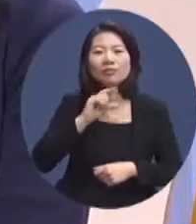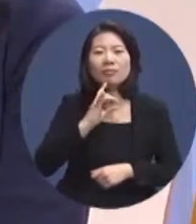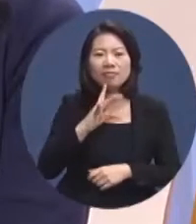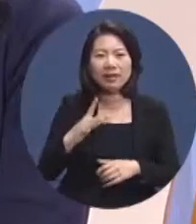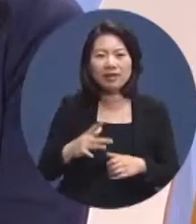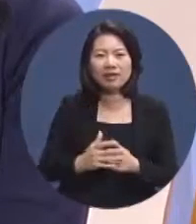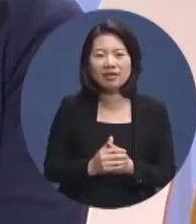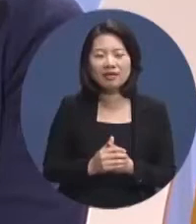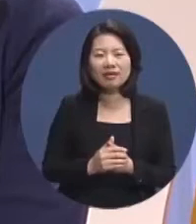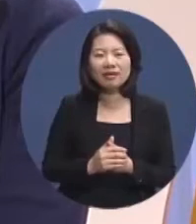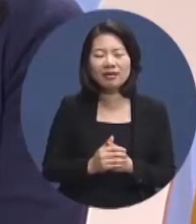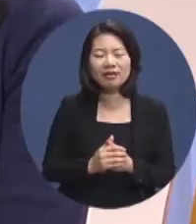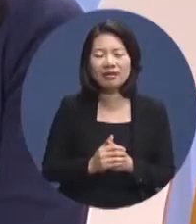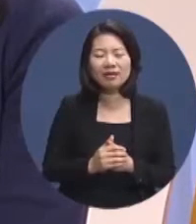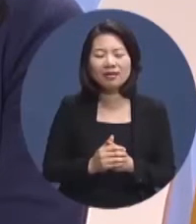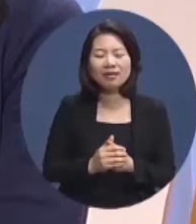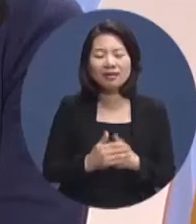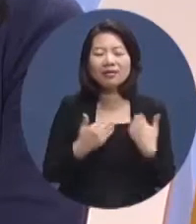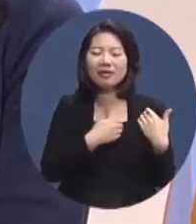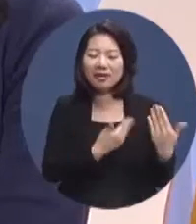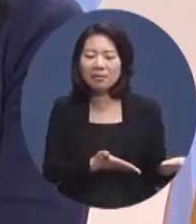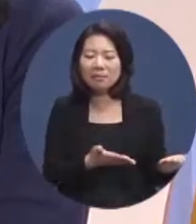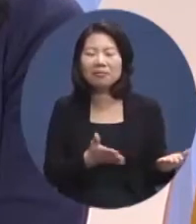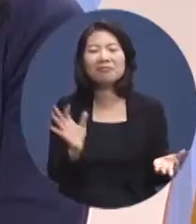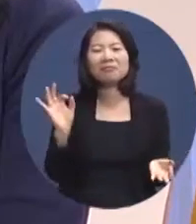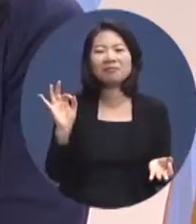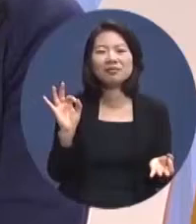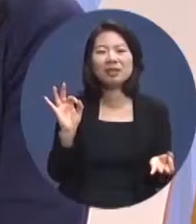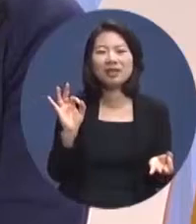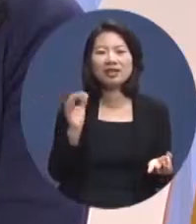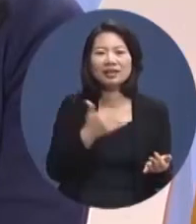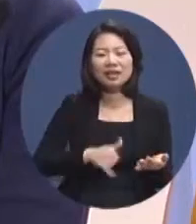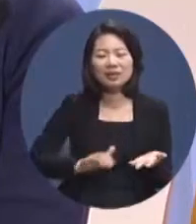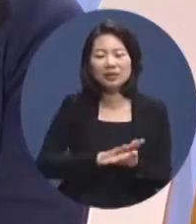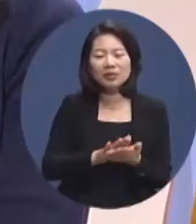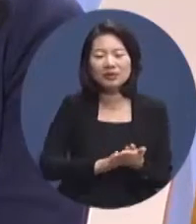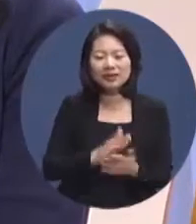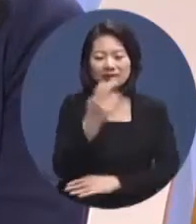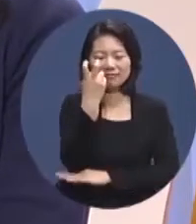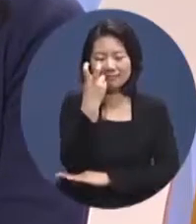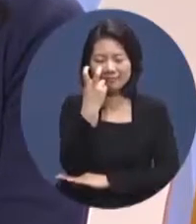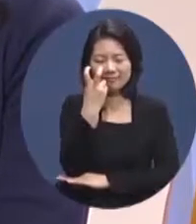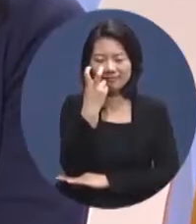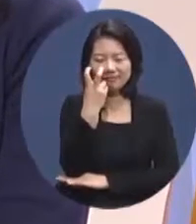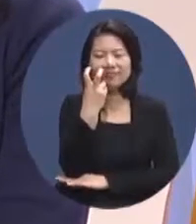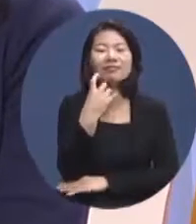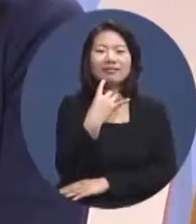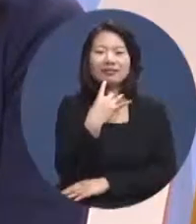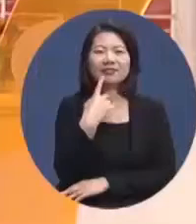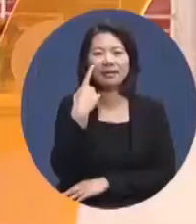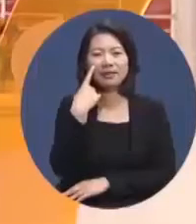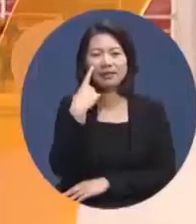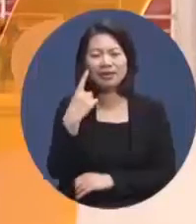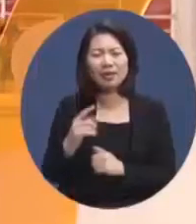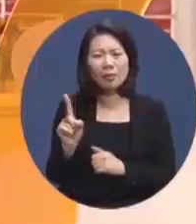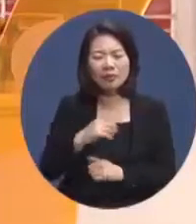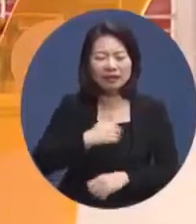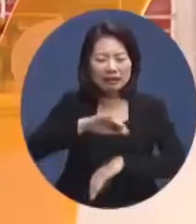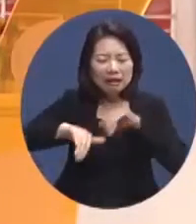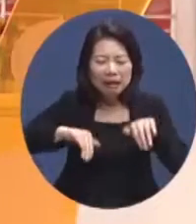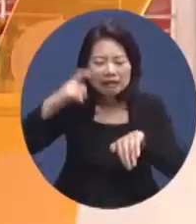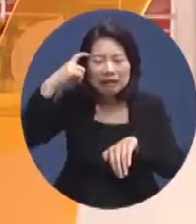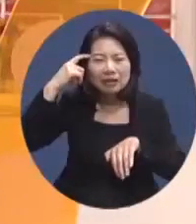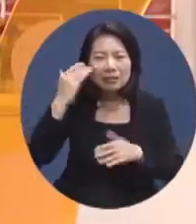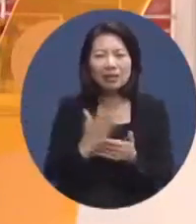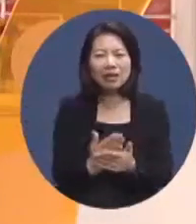5분간만 아무것도 안 하시는 거예요. 그리고 애들 노는 거를 그냥 가만히 지켜만 보세요. 뭔가 하려고 하지 말고,